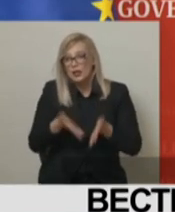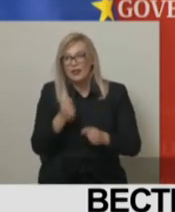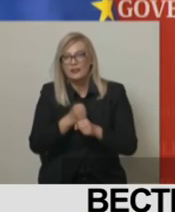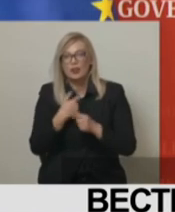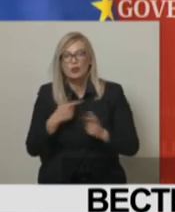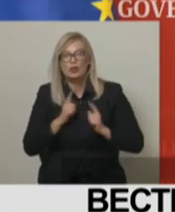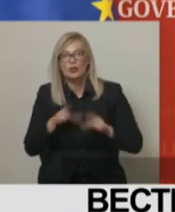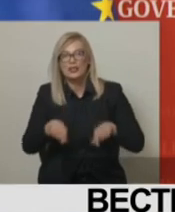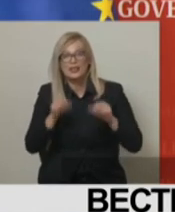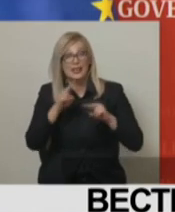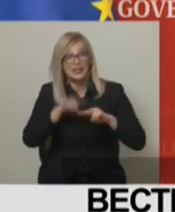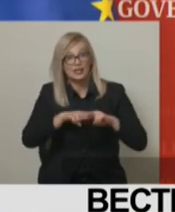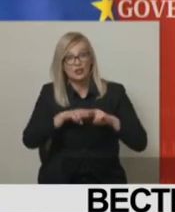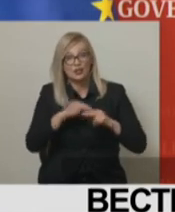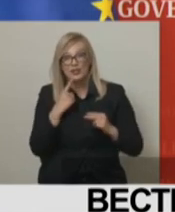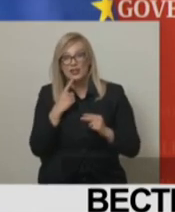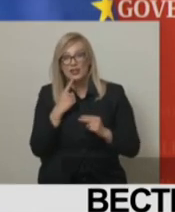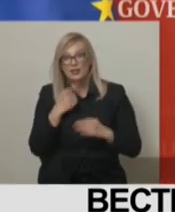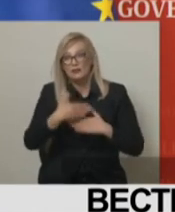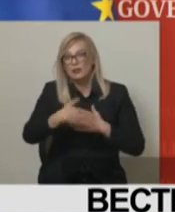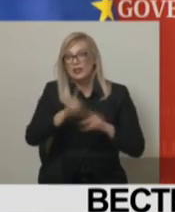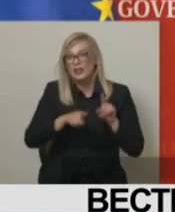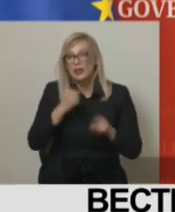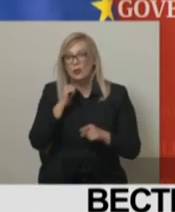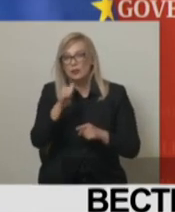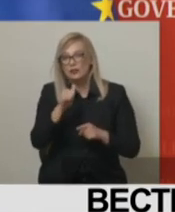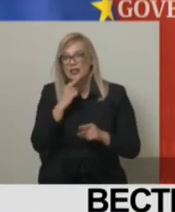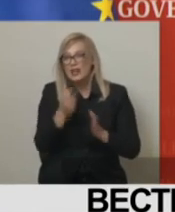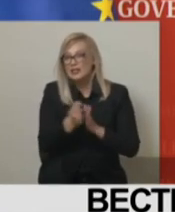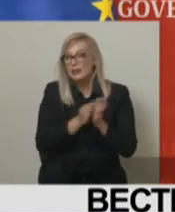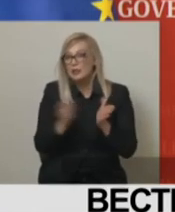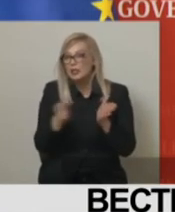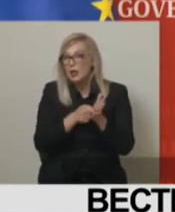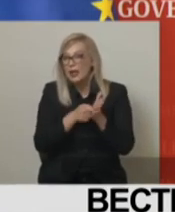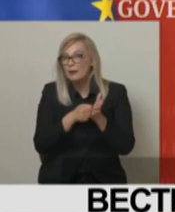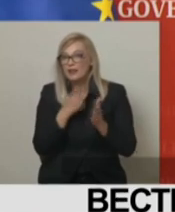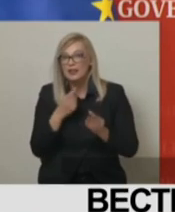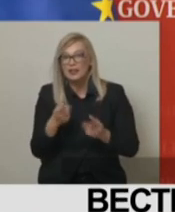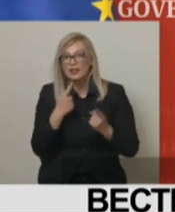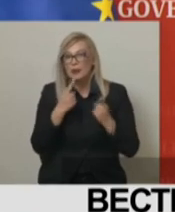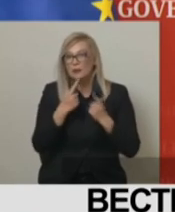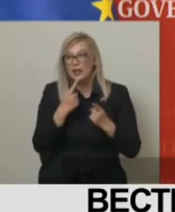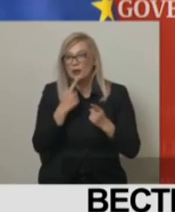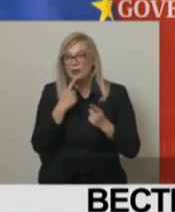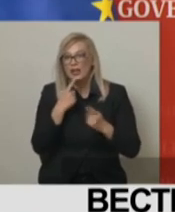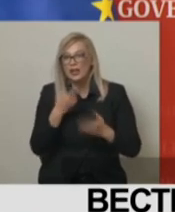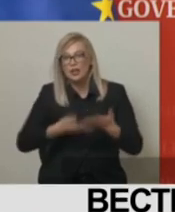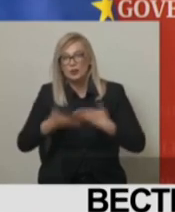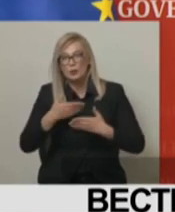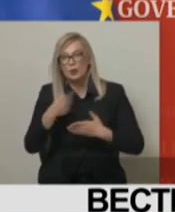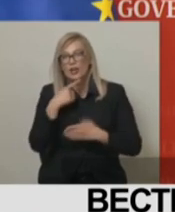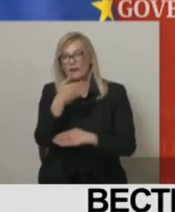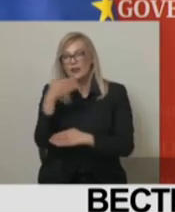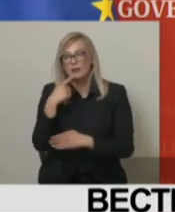да се изнајде решение, навистина, во следните неколку денови, за брзо набавка заради преговарање со производителите на